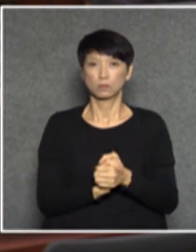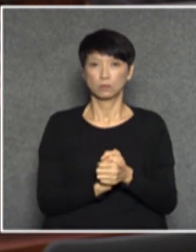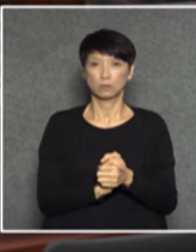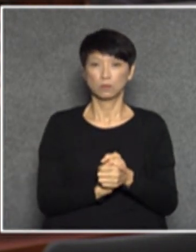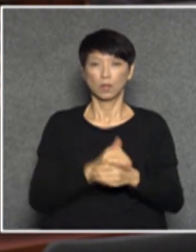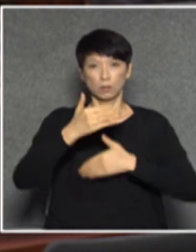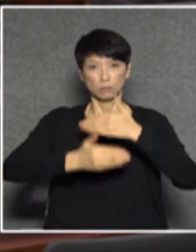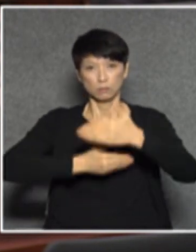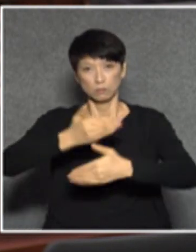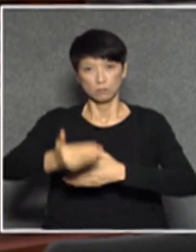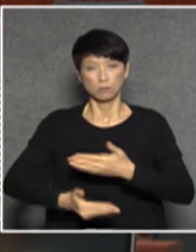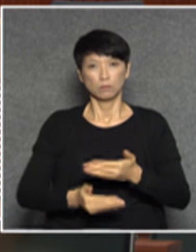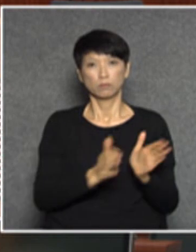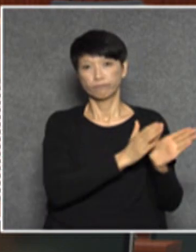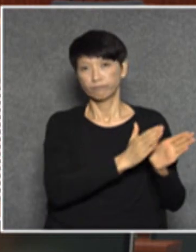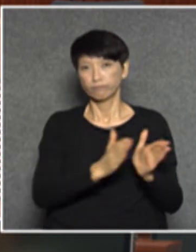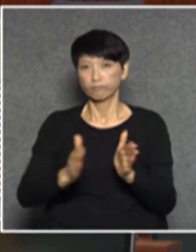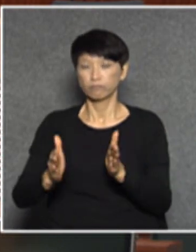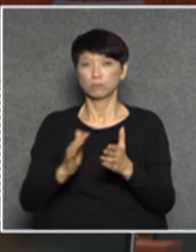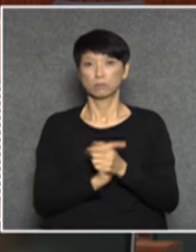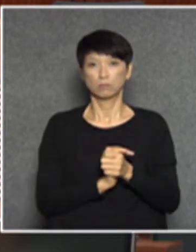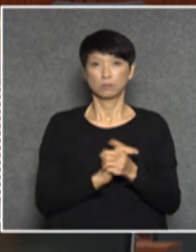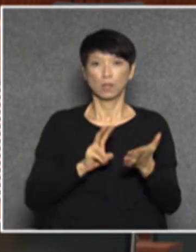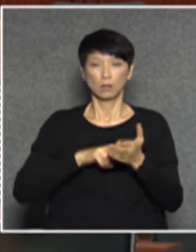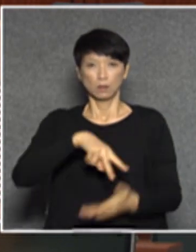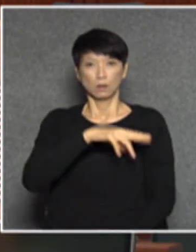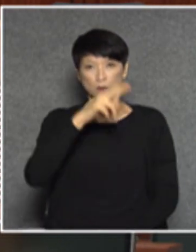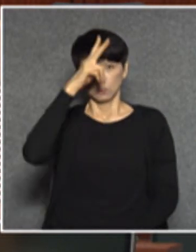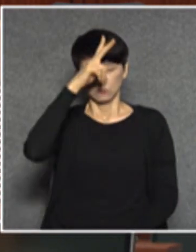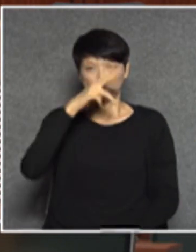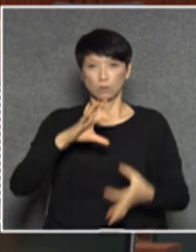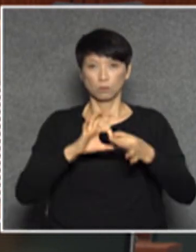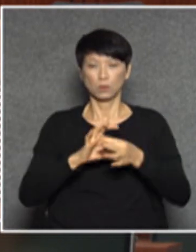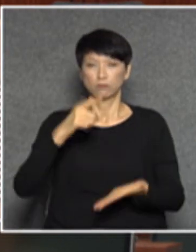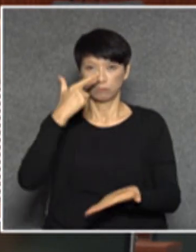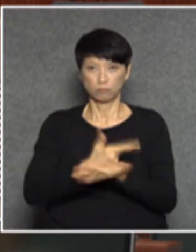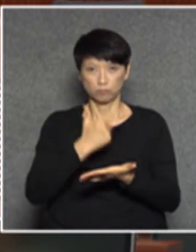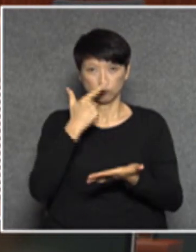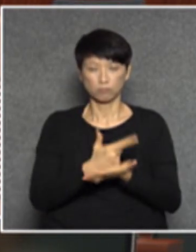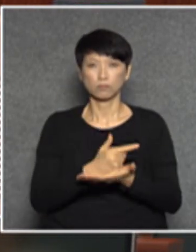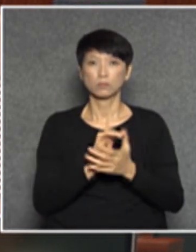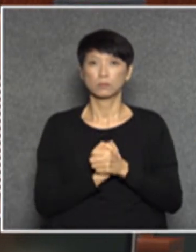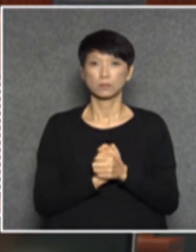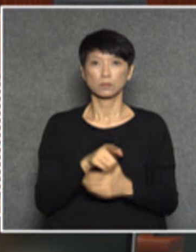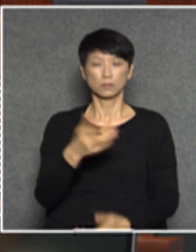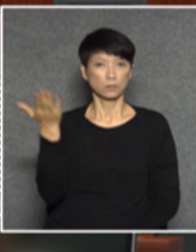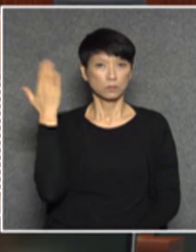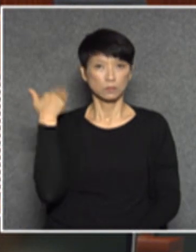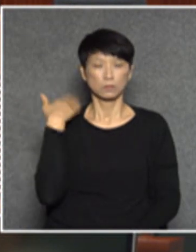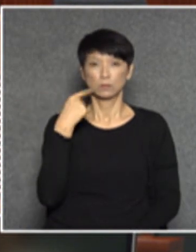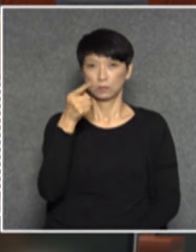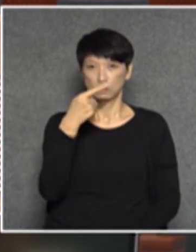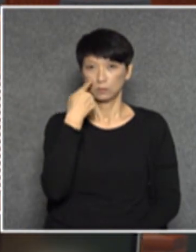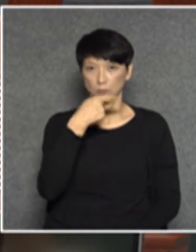順，要是維持有健康的行政立法關係是重中之重的。 特首，你早前已經提出